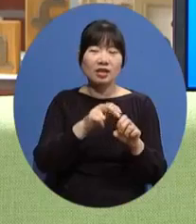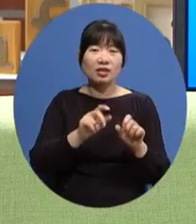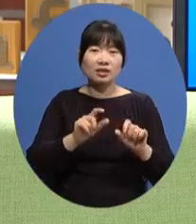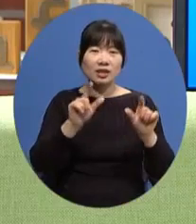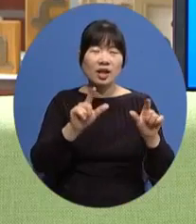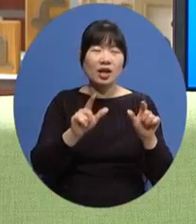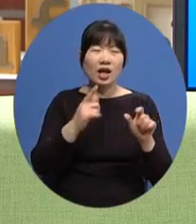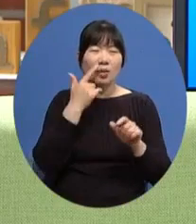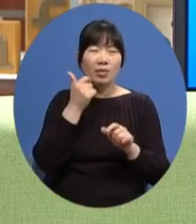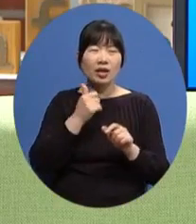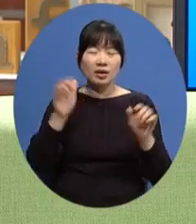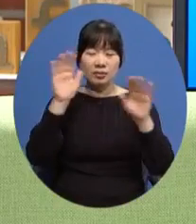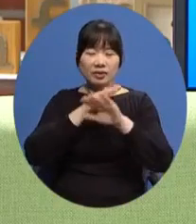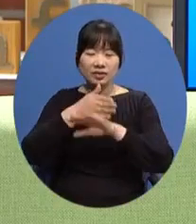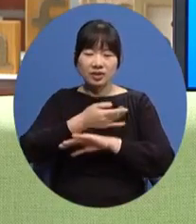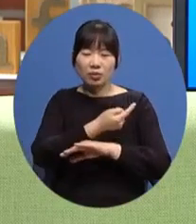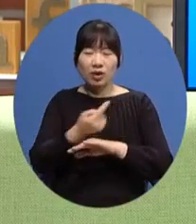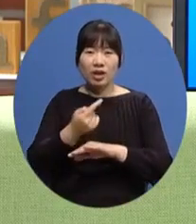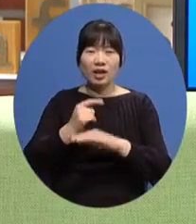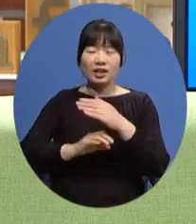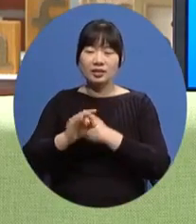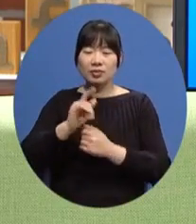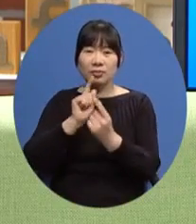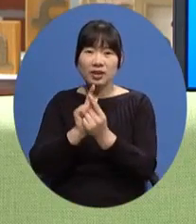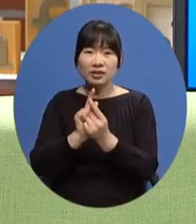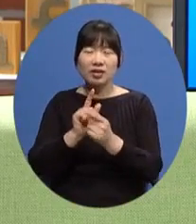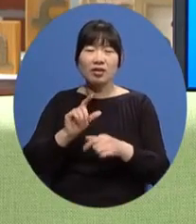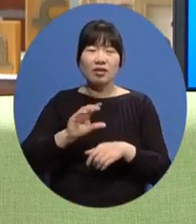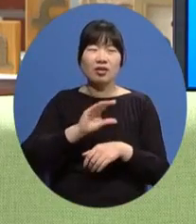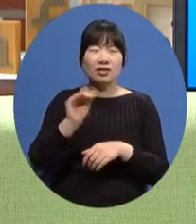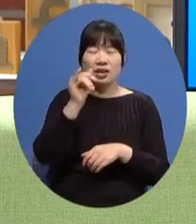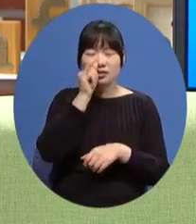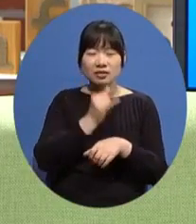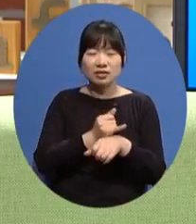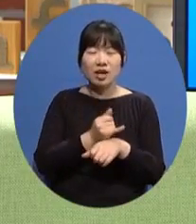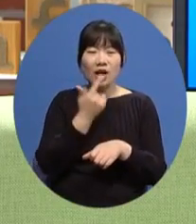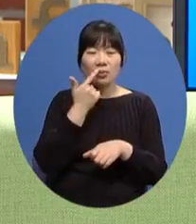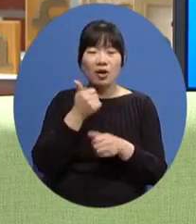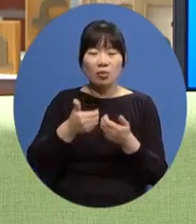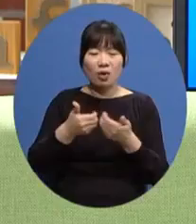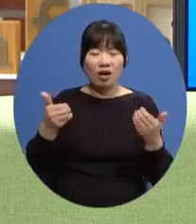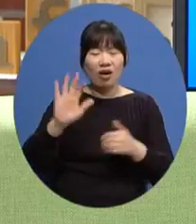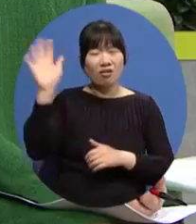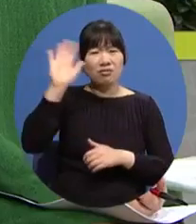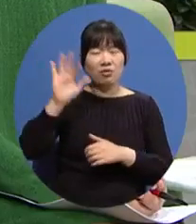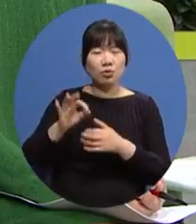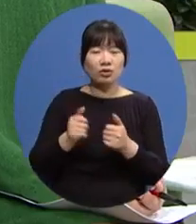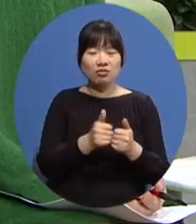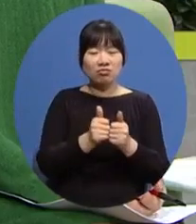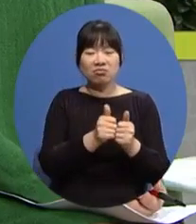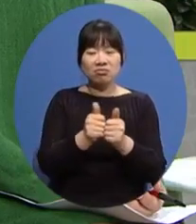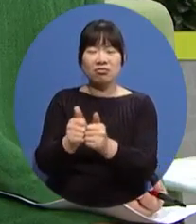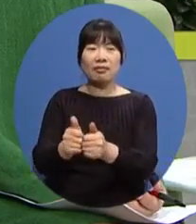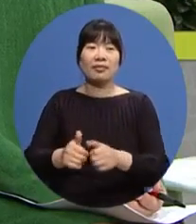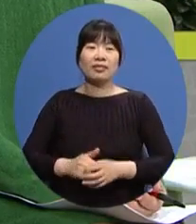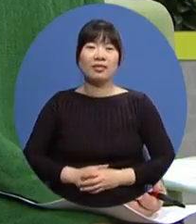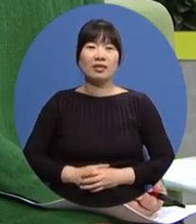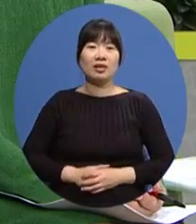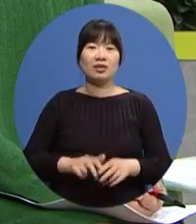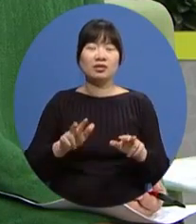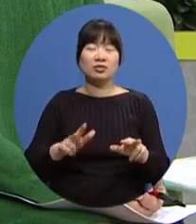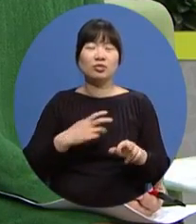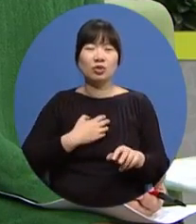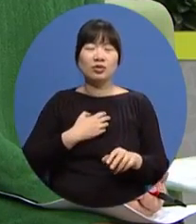밤늦게 오셨으니까 아침에 봐서 아침에 간 날이에요. 아. 그러니까 아빠 옆에 또 안 떨어져 있는 거죠. 네. 그러니까